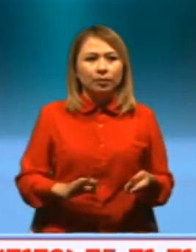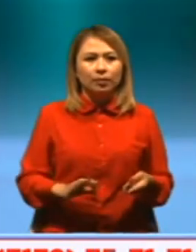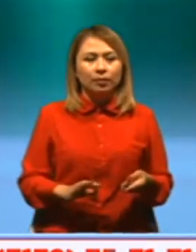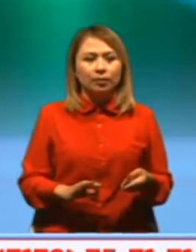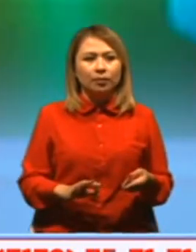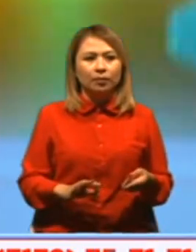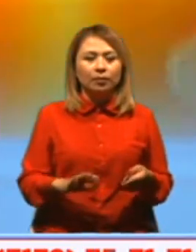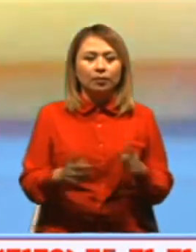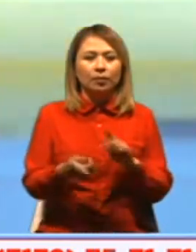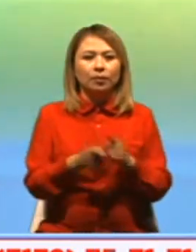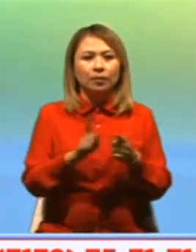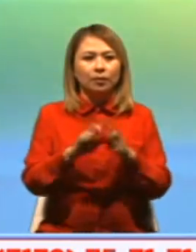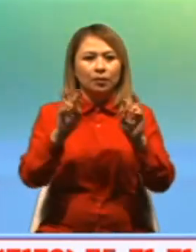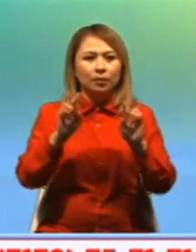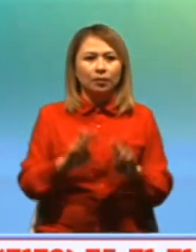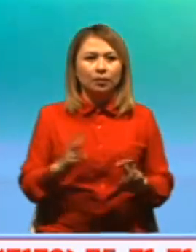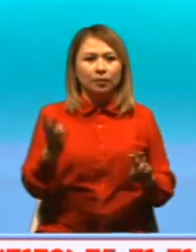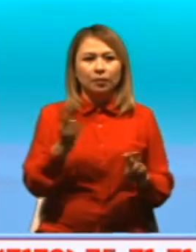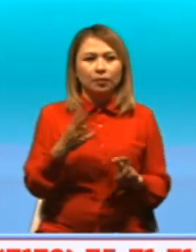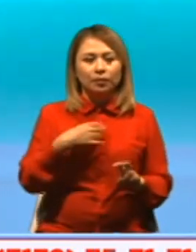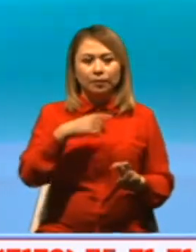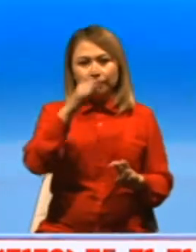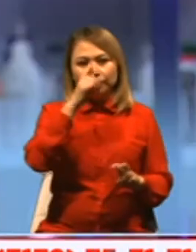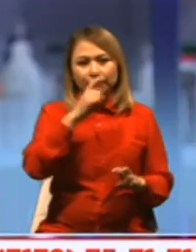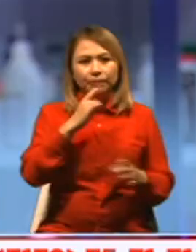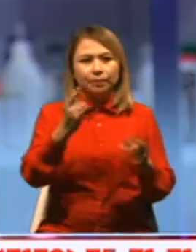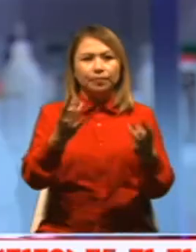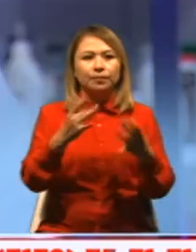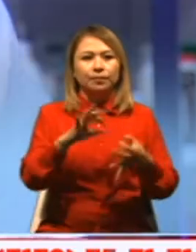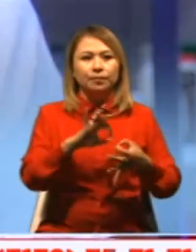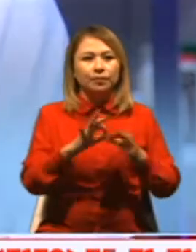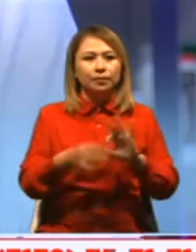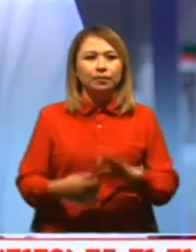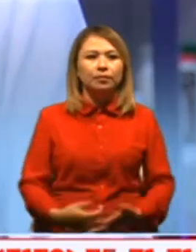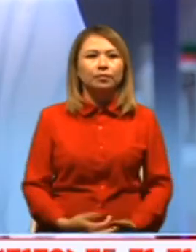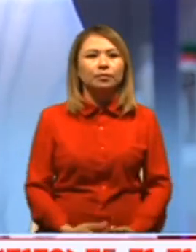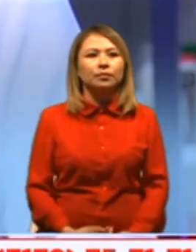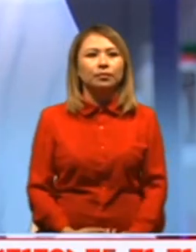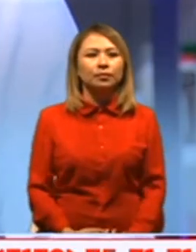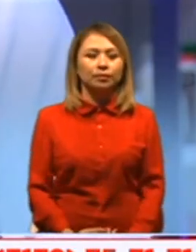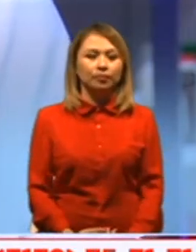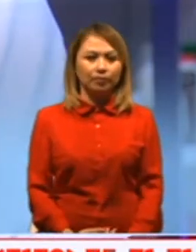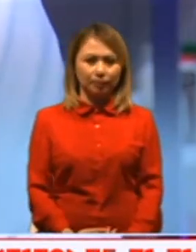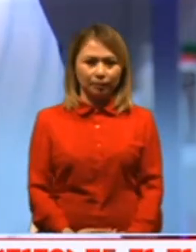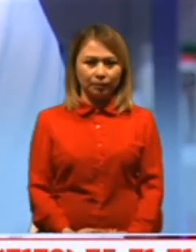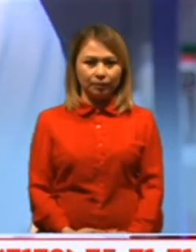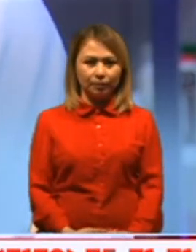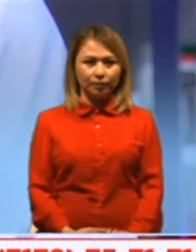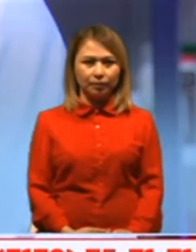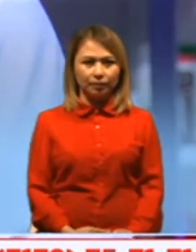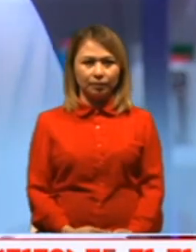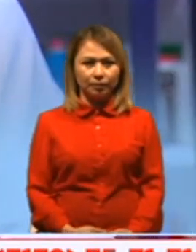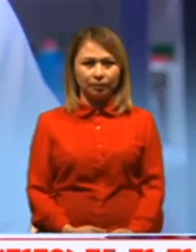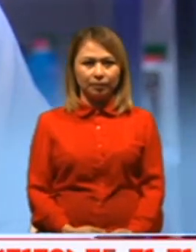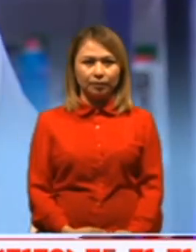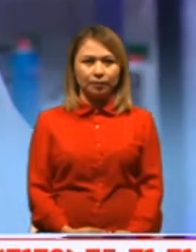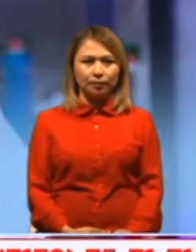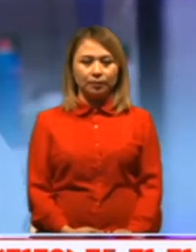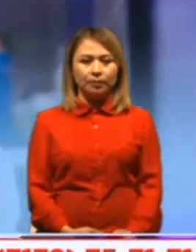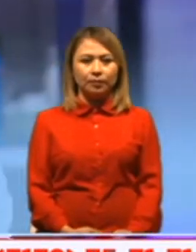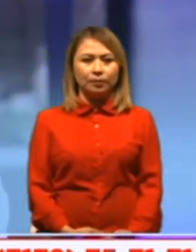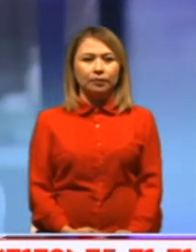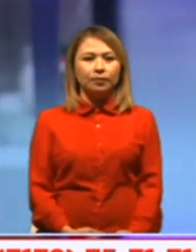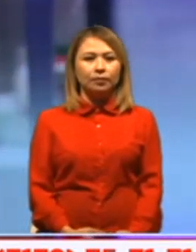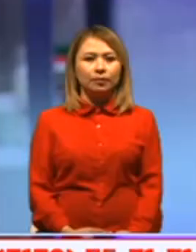дейді, а біреулер айтады, отырып ішу керек дейді, соны маған түсіндіріп бересіздер ма, өтініш. Түсінікті. Саламатсыз ба? Су ішу тәртібі қалай болу